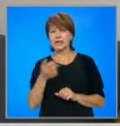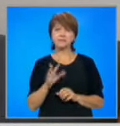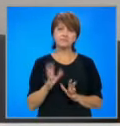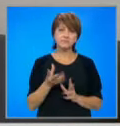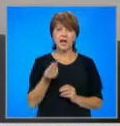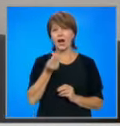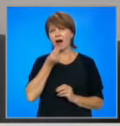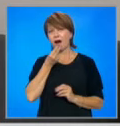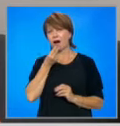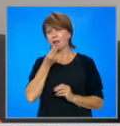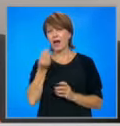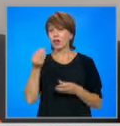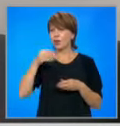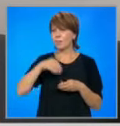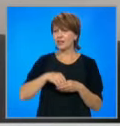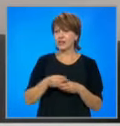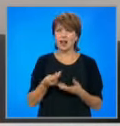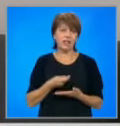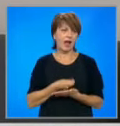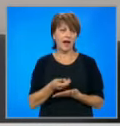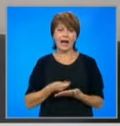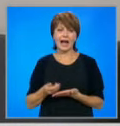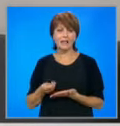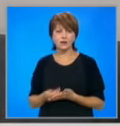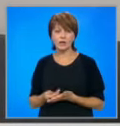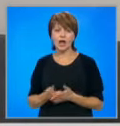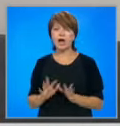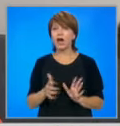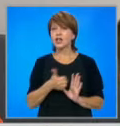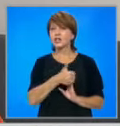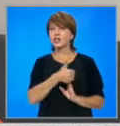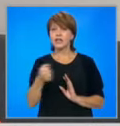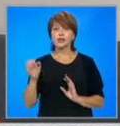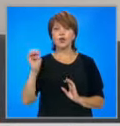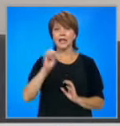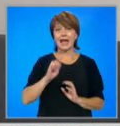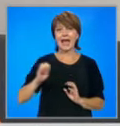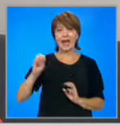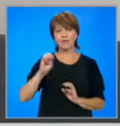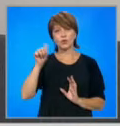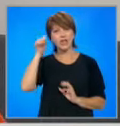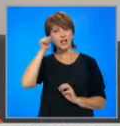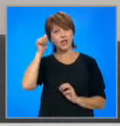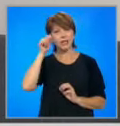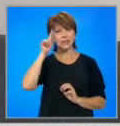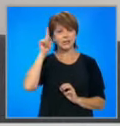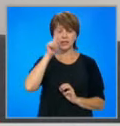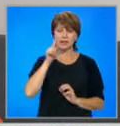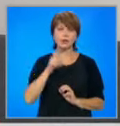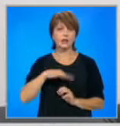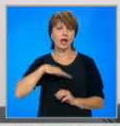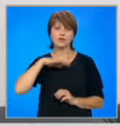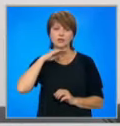ще ни дойдат така за допълнителните разходи. Така че горе-долу около 600 евро предполагам, че за 6 дни ще не